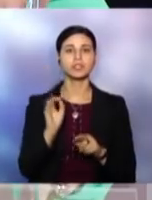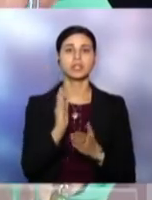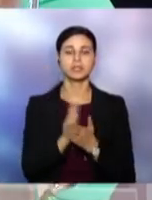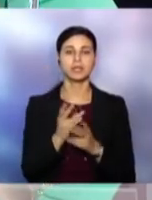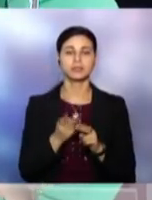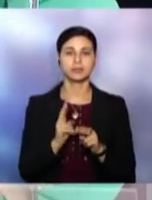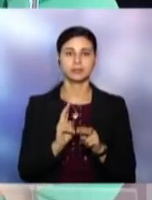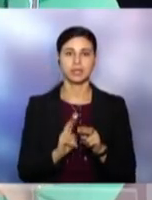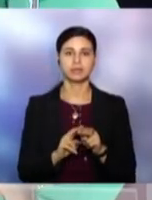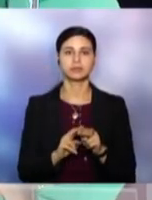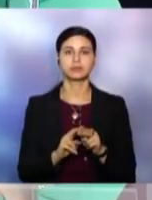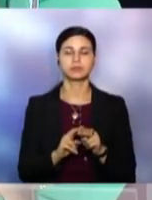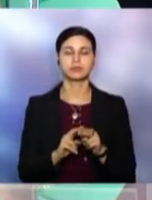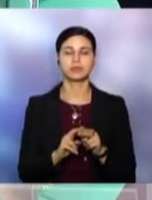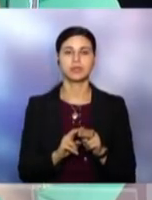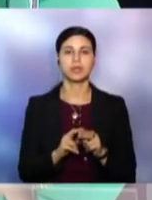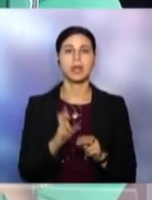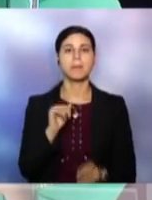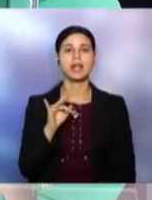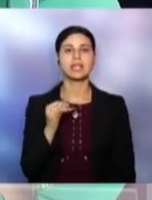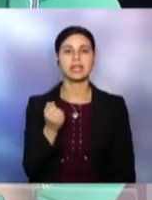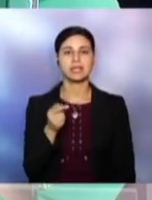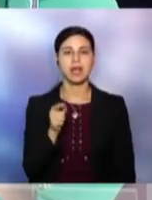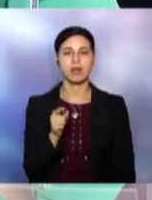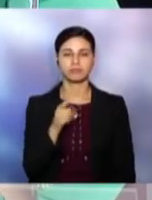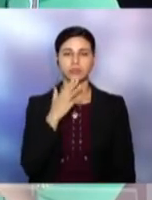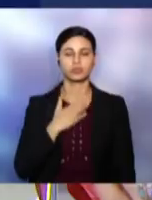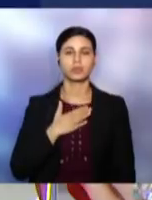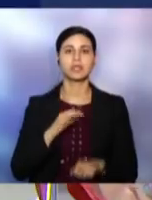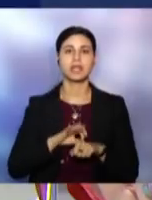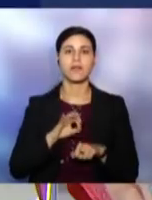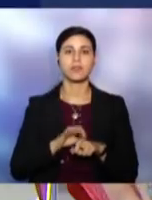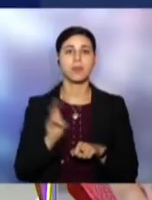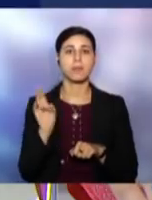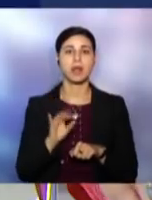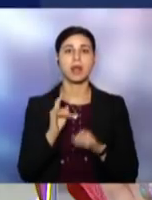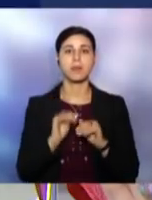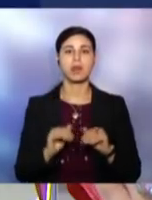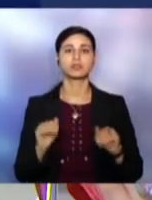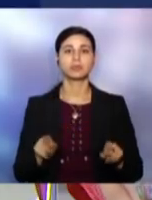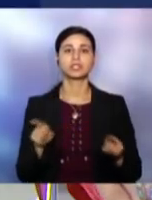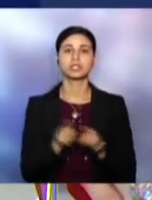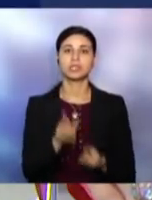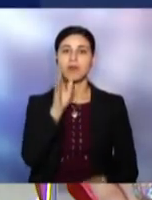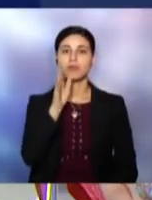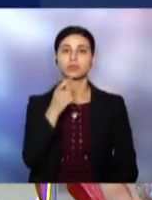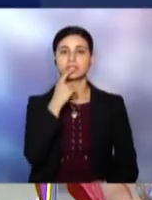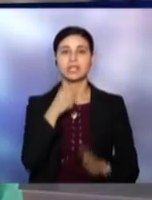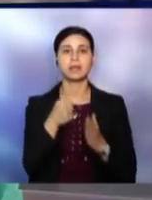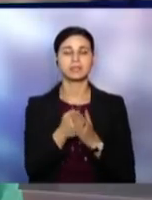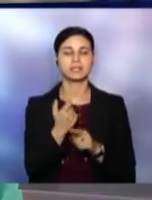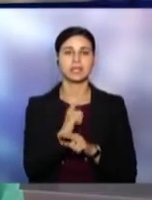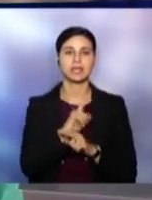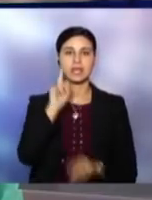არის მიკრობული, ანუ ბაქტერიული ეტიოლოგიის დაავადება, თუმცა ბავშვებში ისევ 5 წლამდე ასაკში საკმაოდ ხშირად